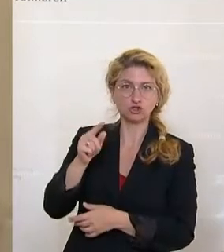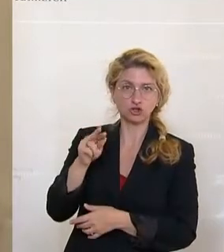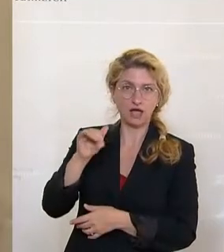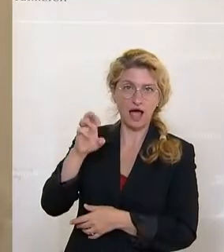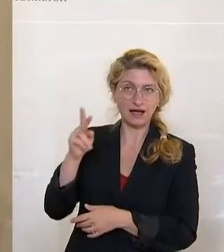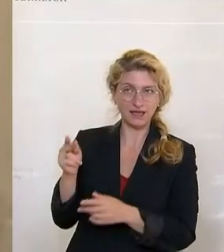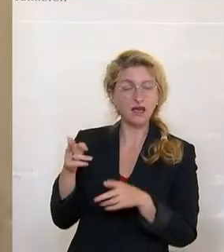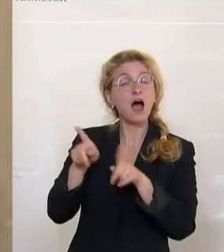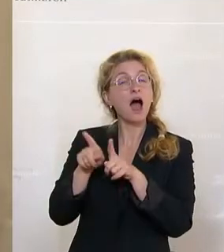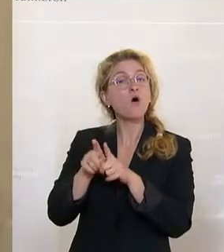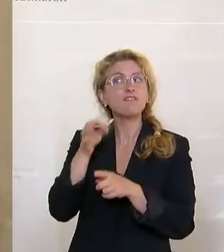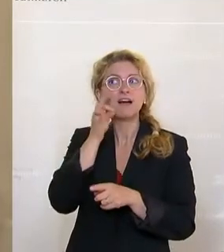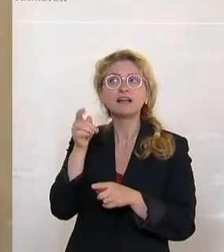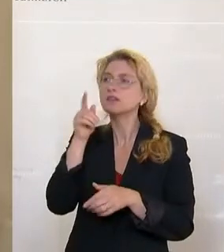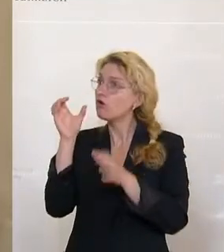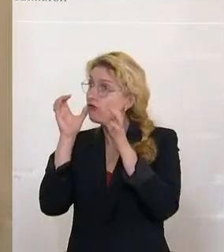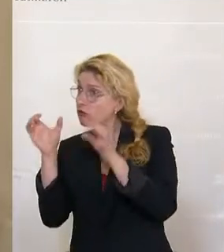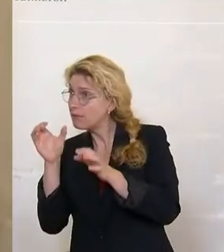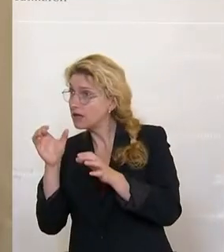ÖVP und mit Ex-Finanzminister Lüger.